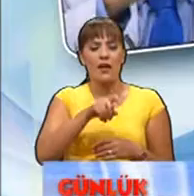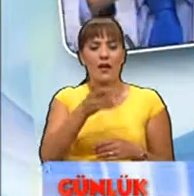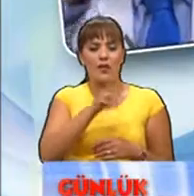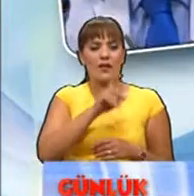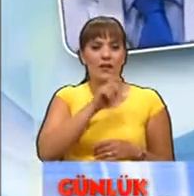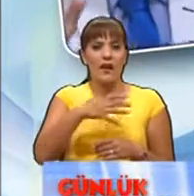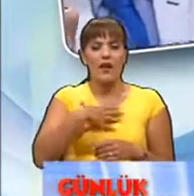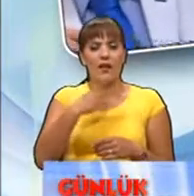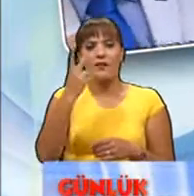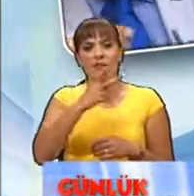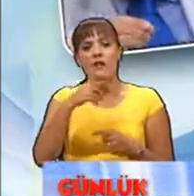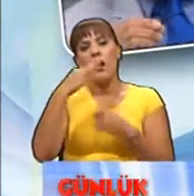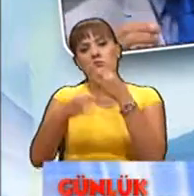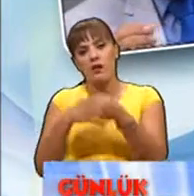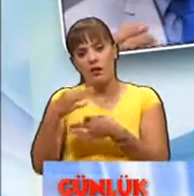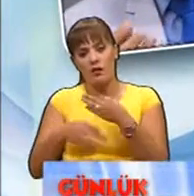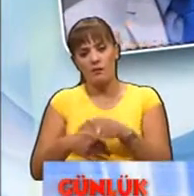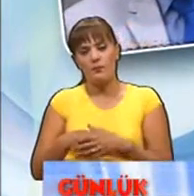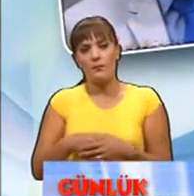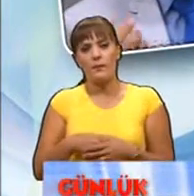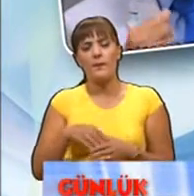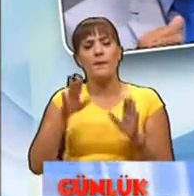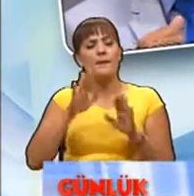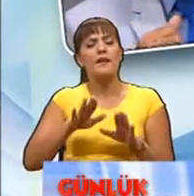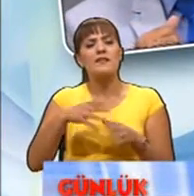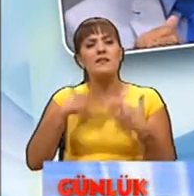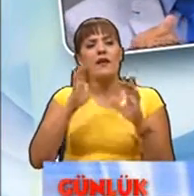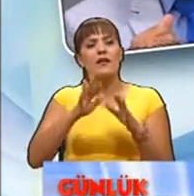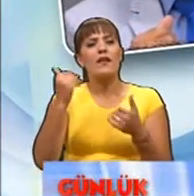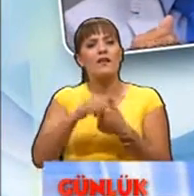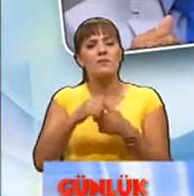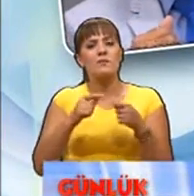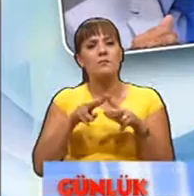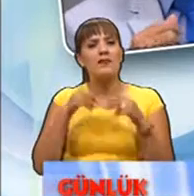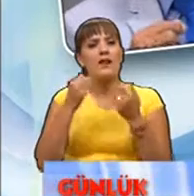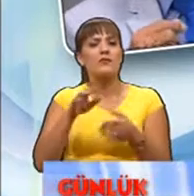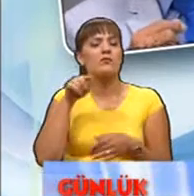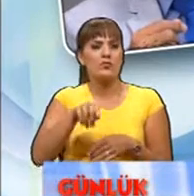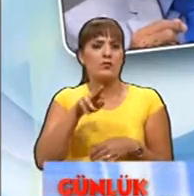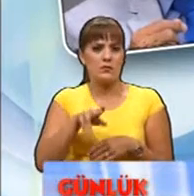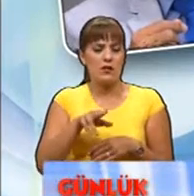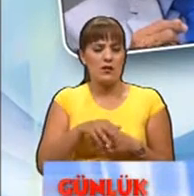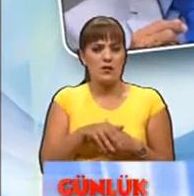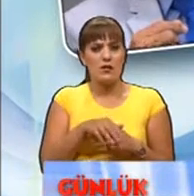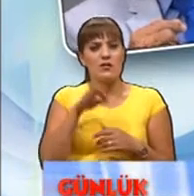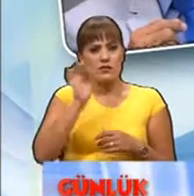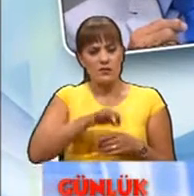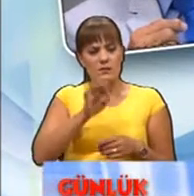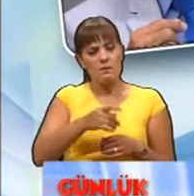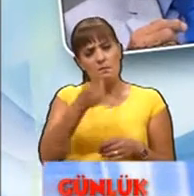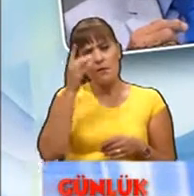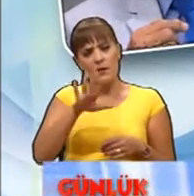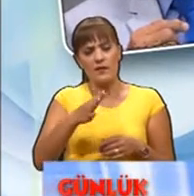ölenin dayısı, halası, teyzesi, amcası. Sağ kalan eşin mirasçılığı bu şekilde. Şimdi